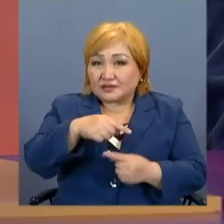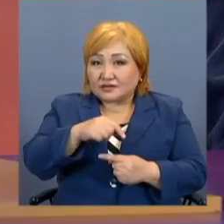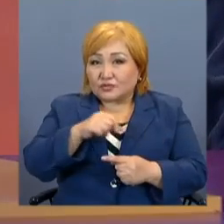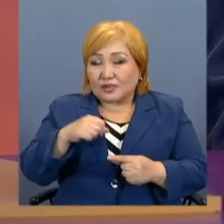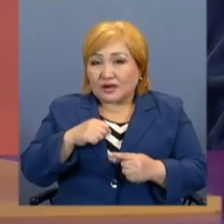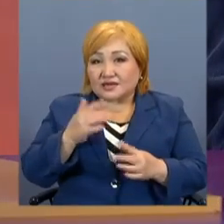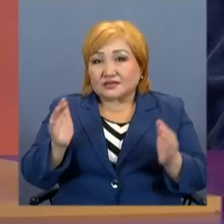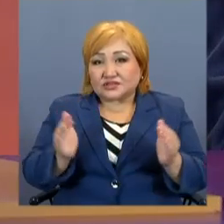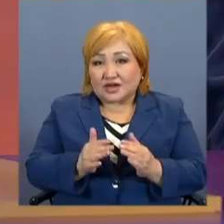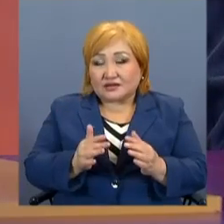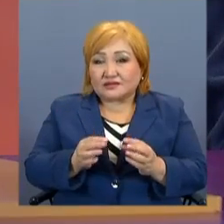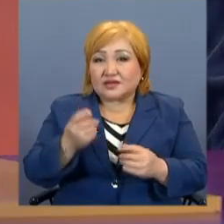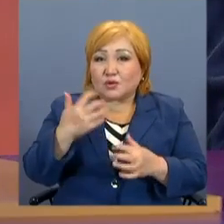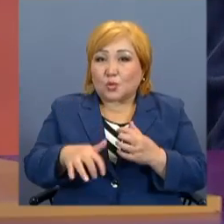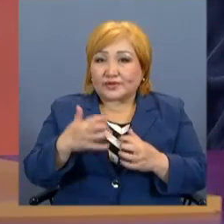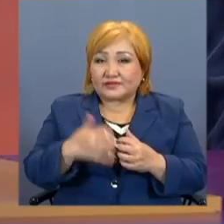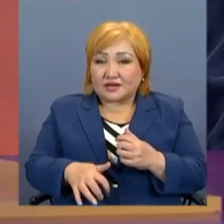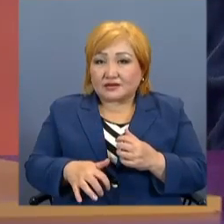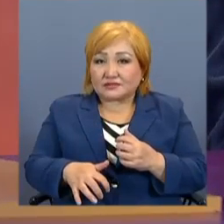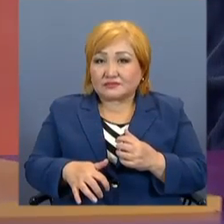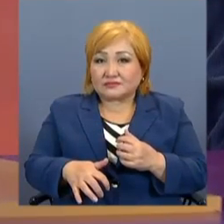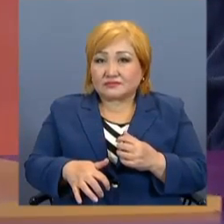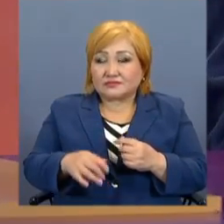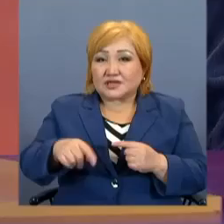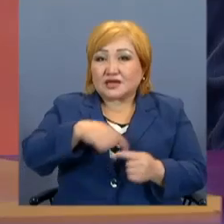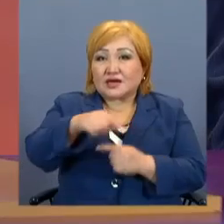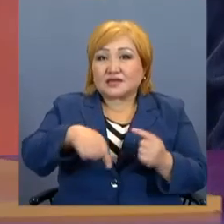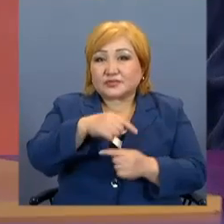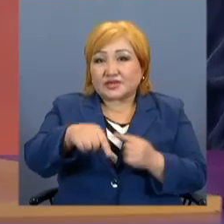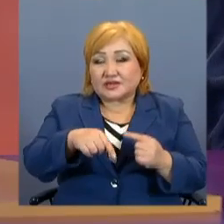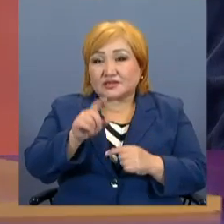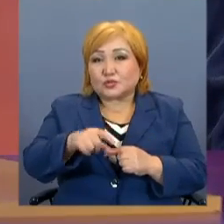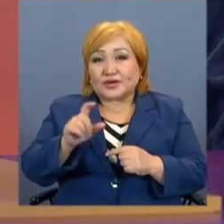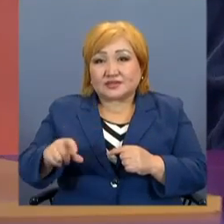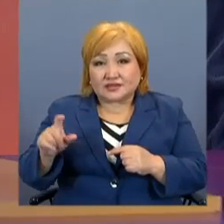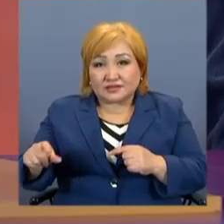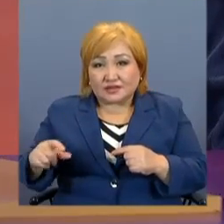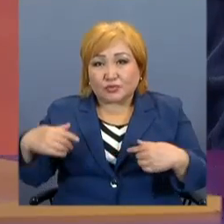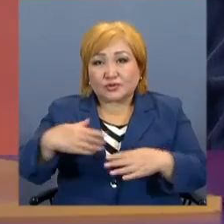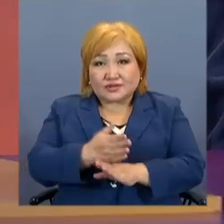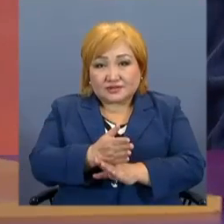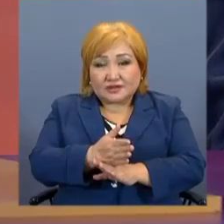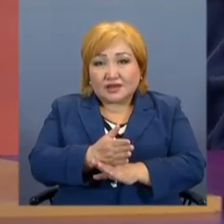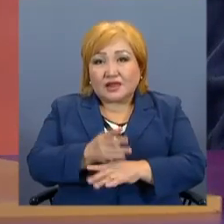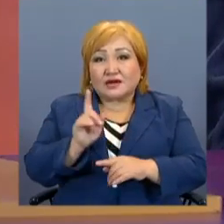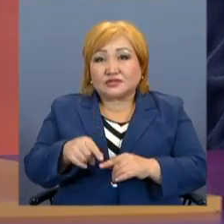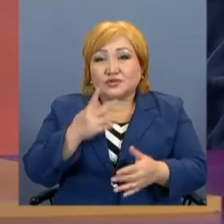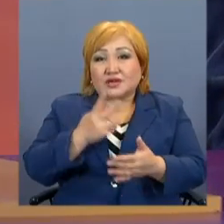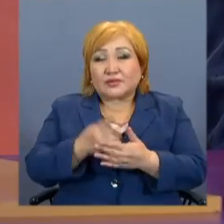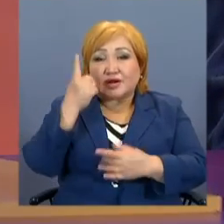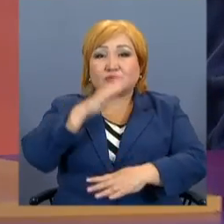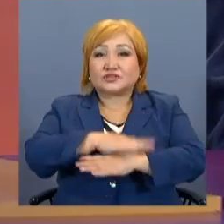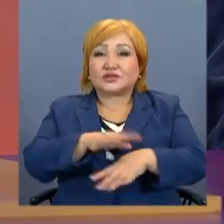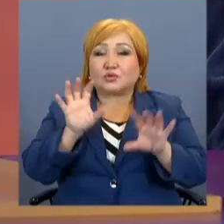орта жаңағы кәсіпкерлік субъектілеріне бөлінеді. Соған қарап әкімшілік құқықтық